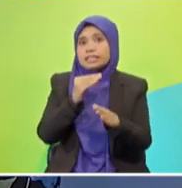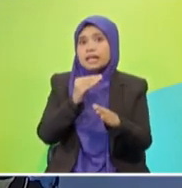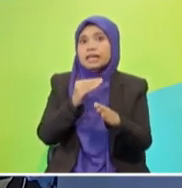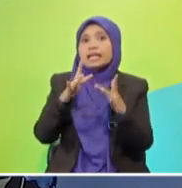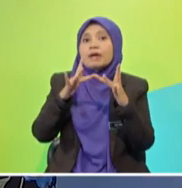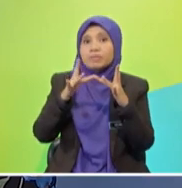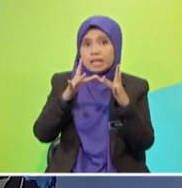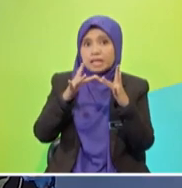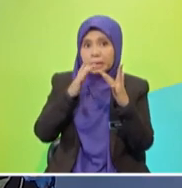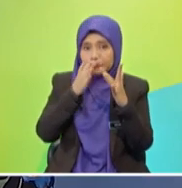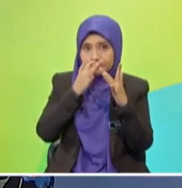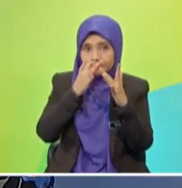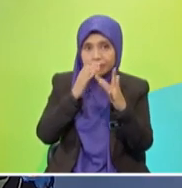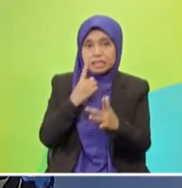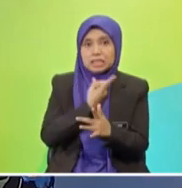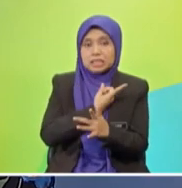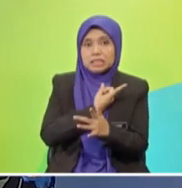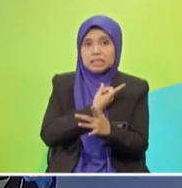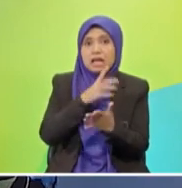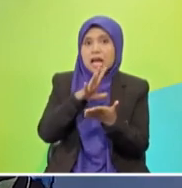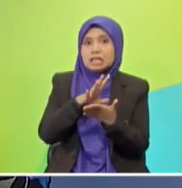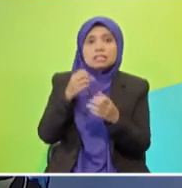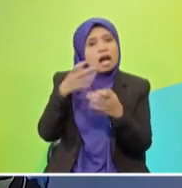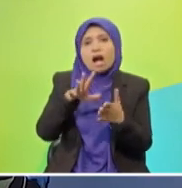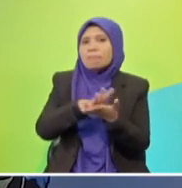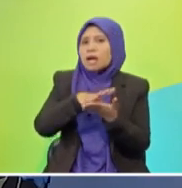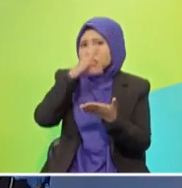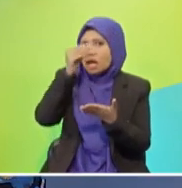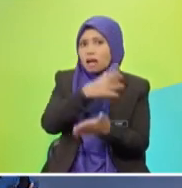belajar kita udah belajar semuanya kan